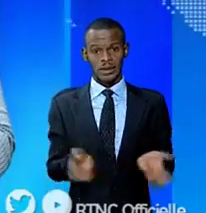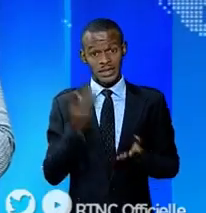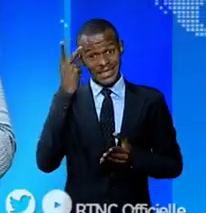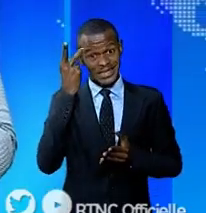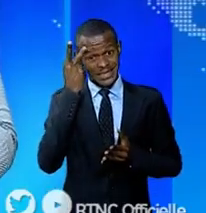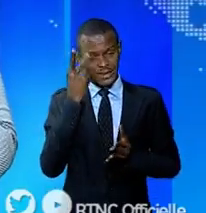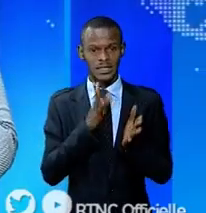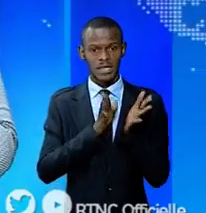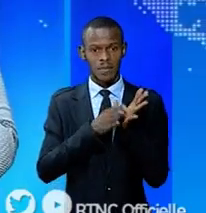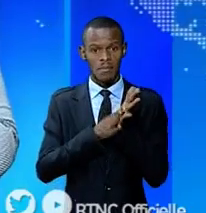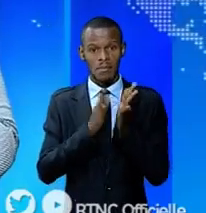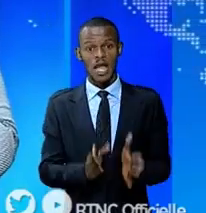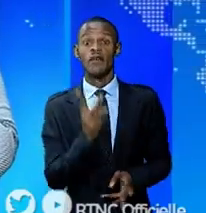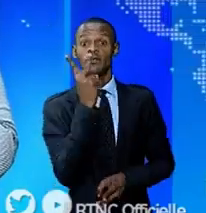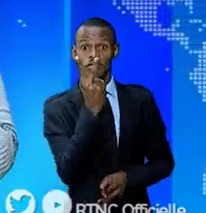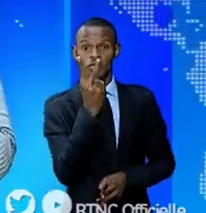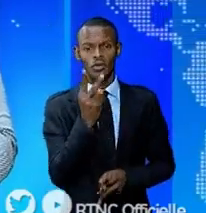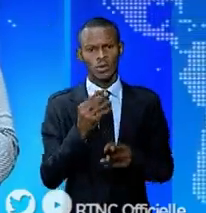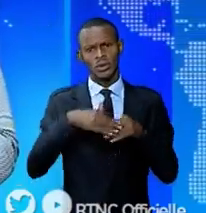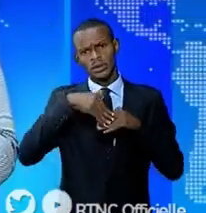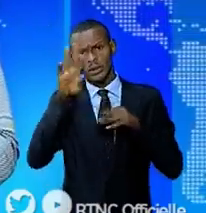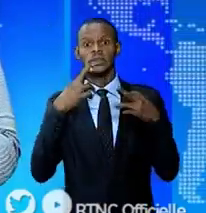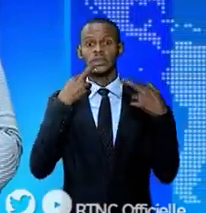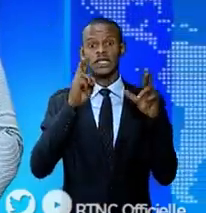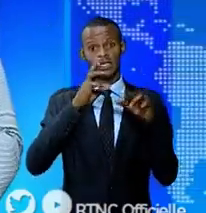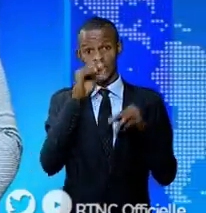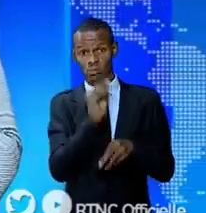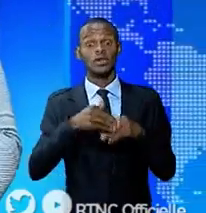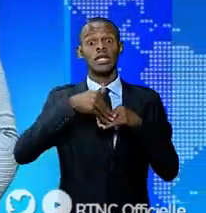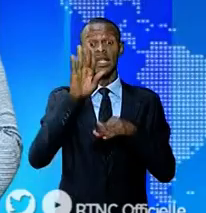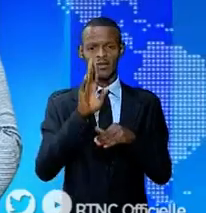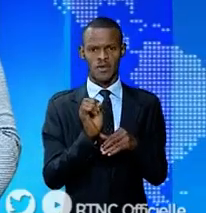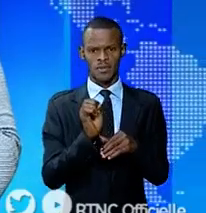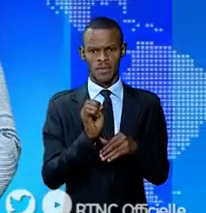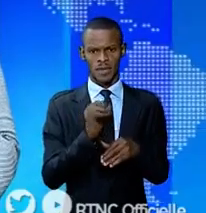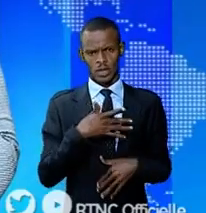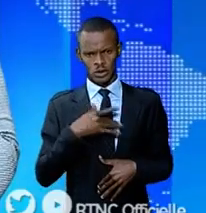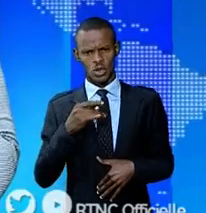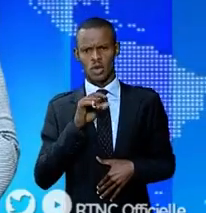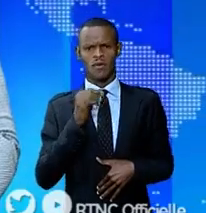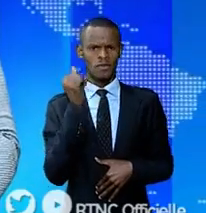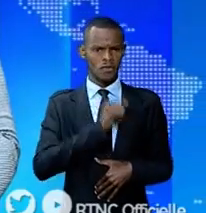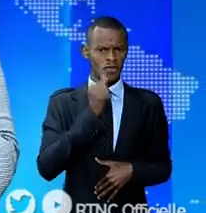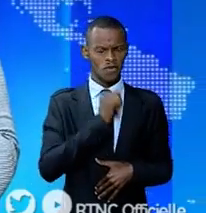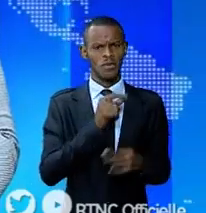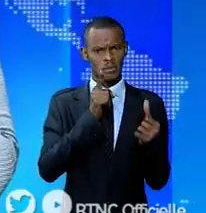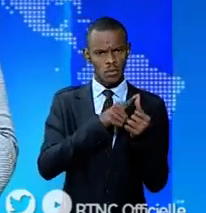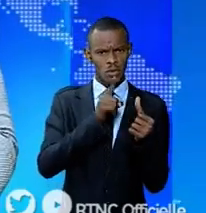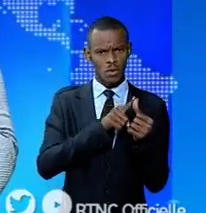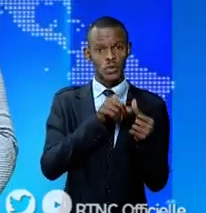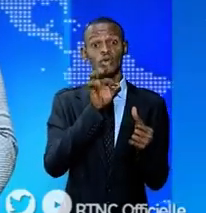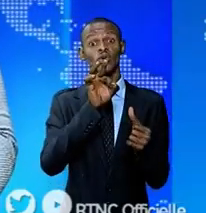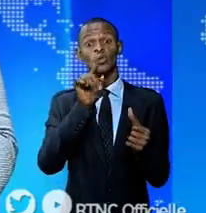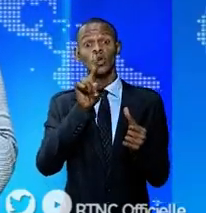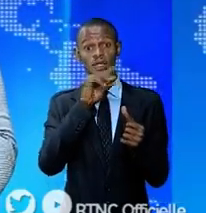avec 91%. Il s'agit de l'élève Eunice Moussègue du complexe scolaire Les Loupiots, option maths physique, et Zora Funa du collège